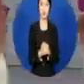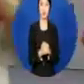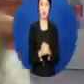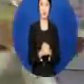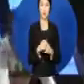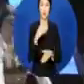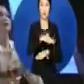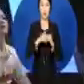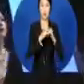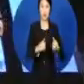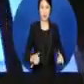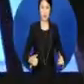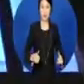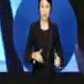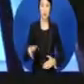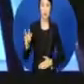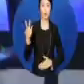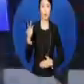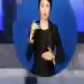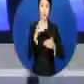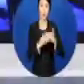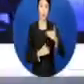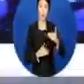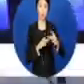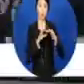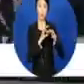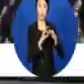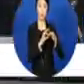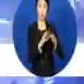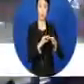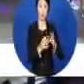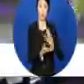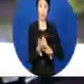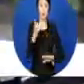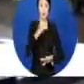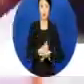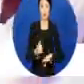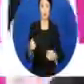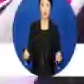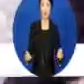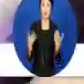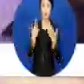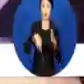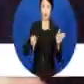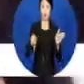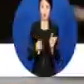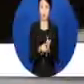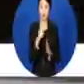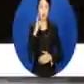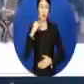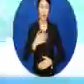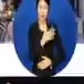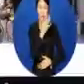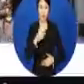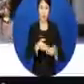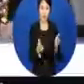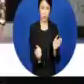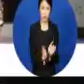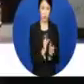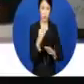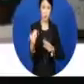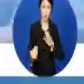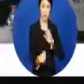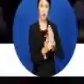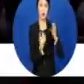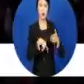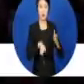자원봉사자들은 결의문을 통해 흥타령 춤축제의 성공적인 개최를 위하여 아름다운 공동체 실현을 위해 자원봉사